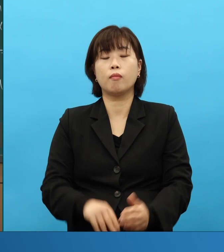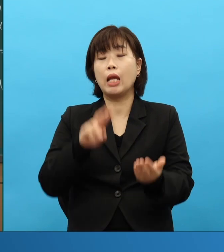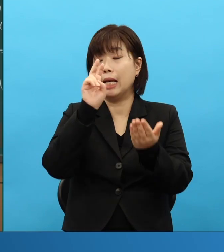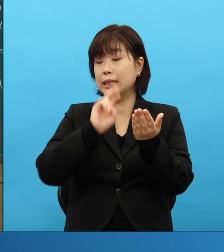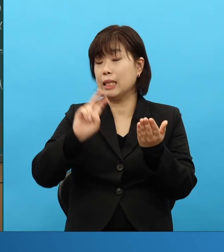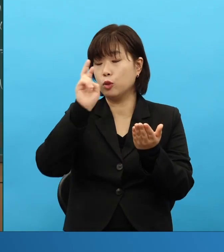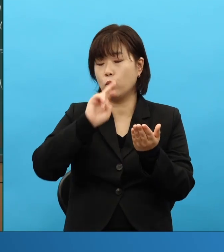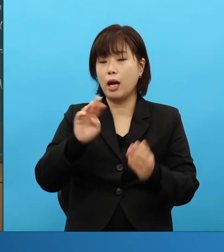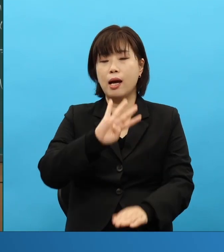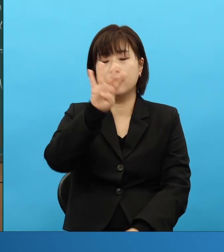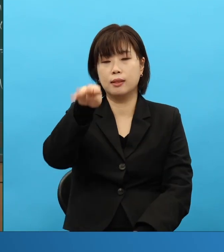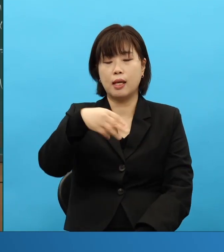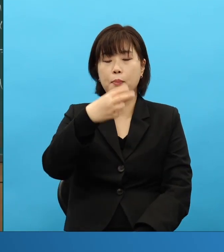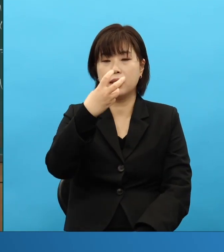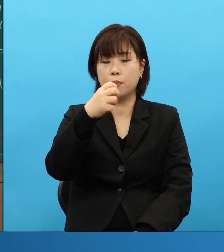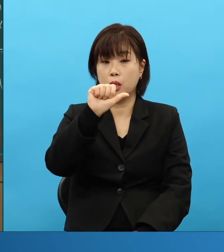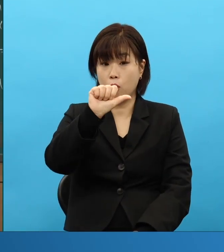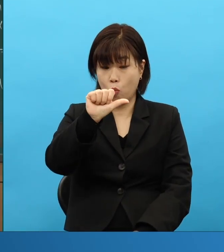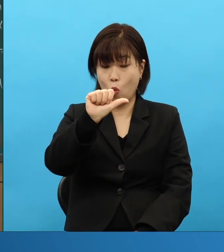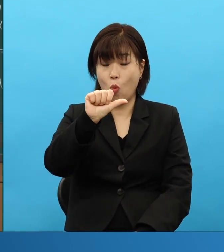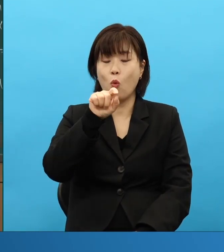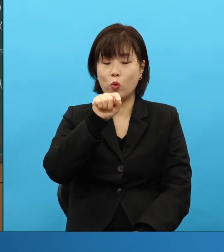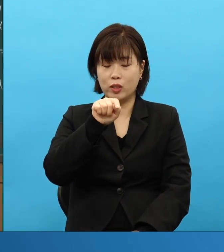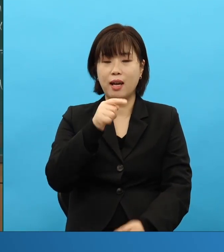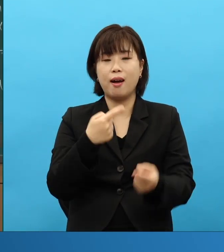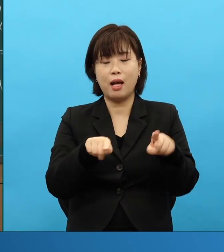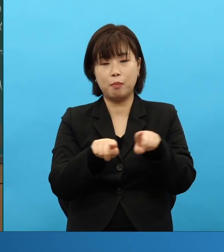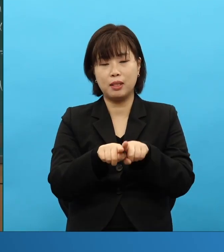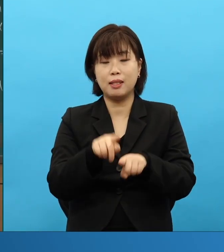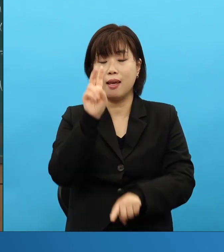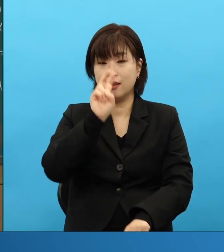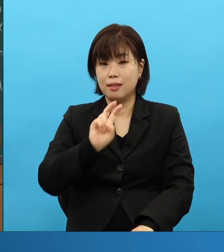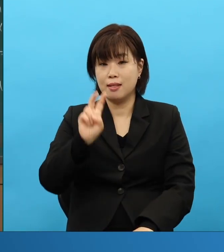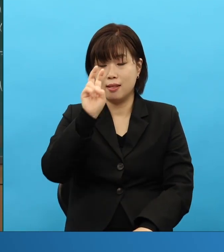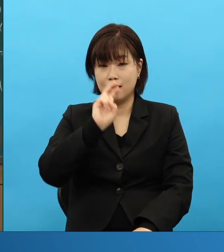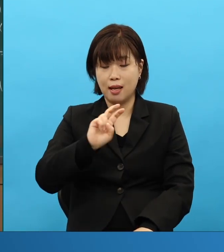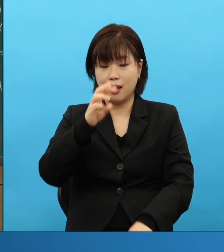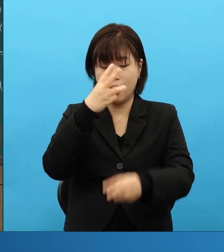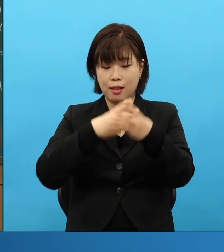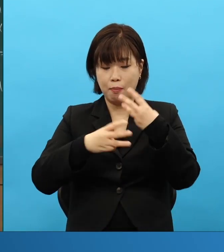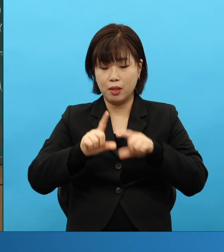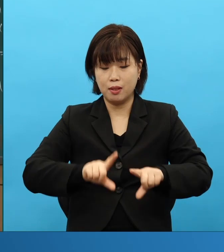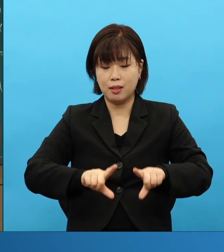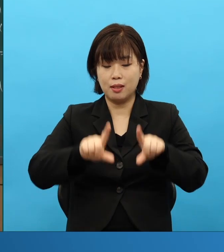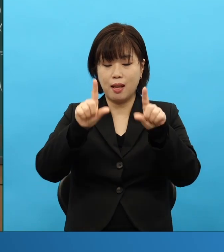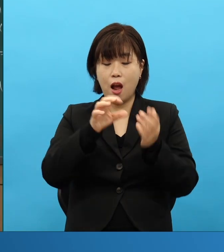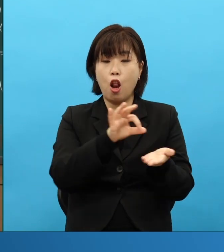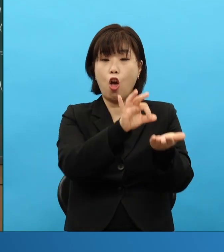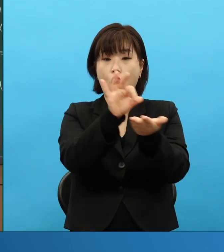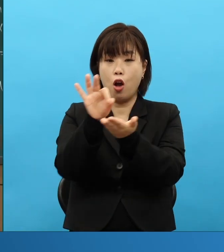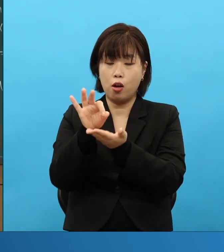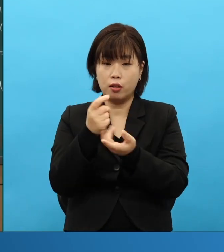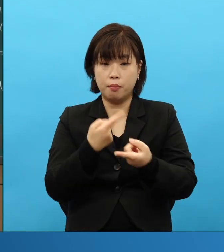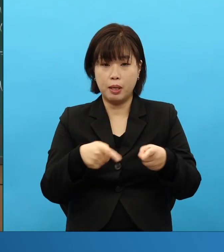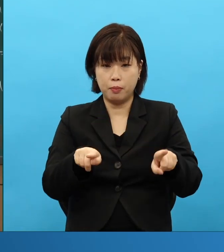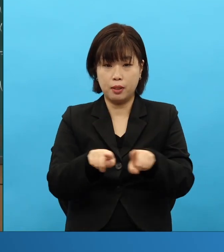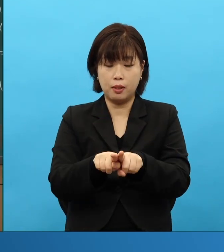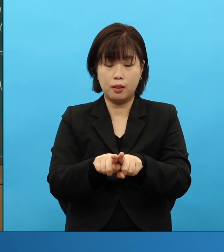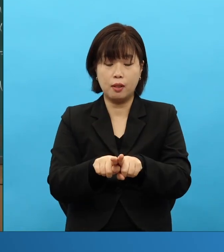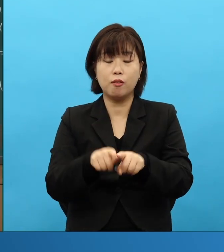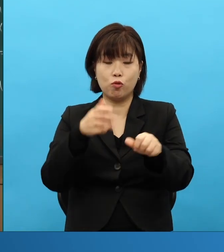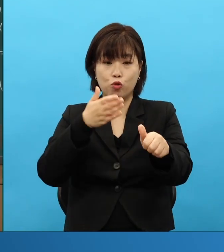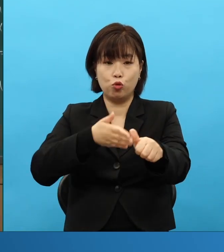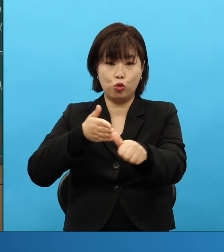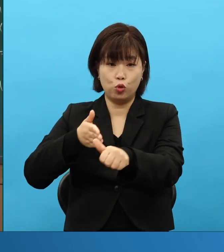찬송가 435장 나의 영원하신 기업 찬양하시면서 렘넌트 데이 헌금 하나님께 드리겠습니다. Let's praise